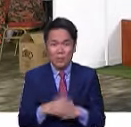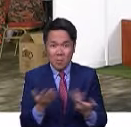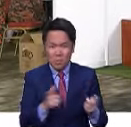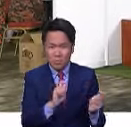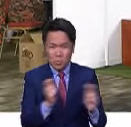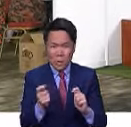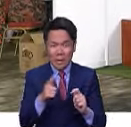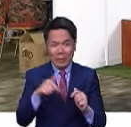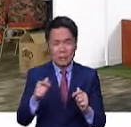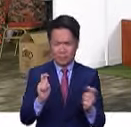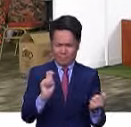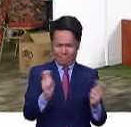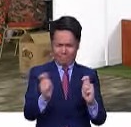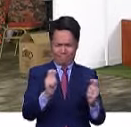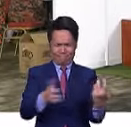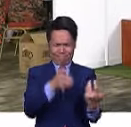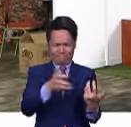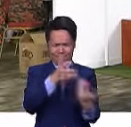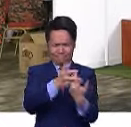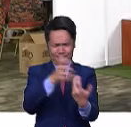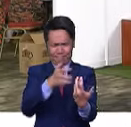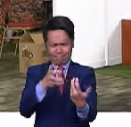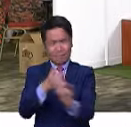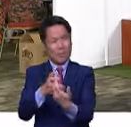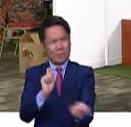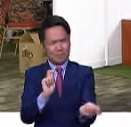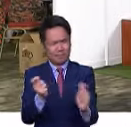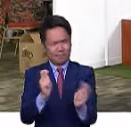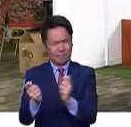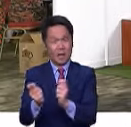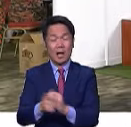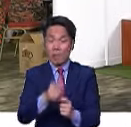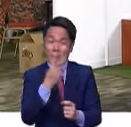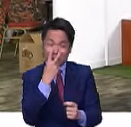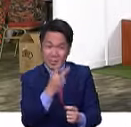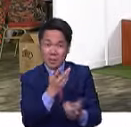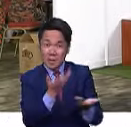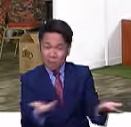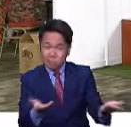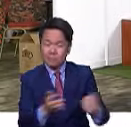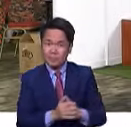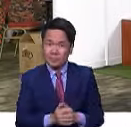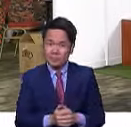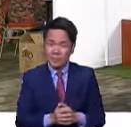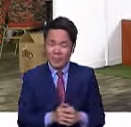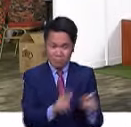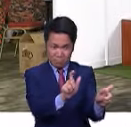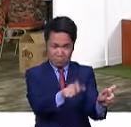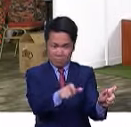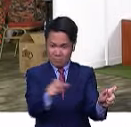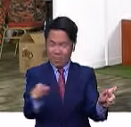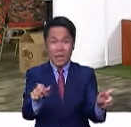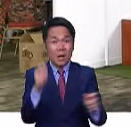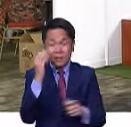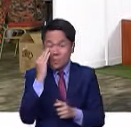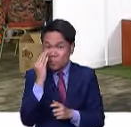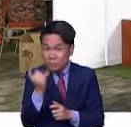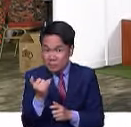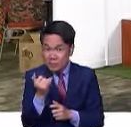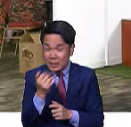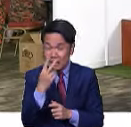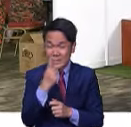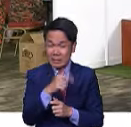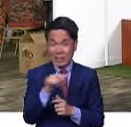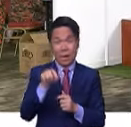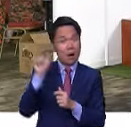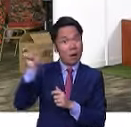kita sentiasa berubah-ubah. Sentiasa berubah-ubah berpandukan pada keadaan semasa. Kerana kita perlu menyokong